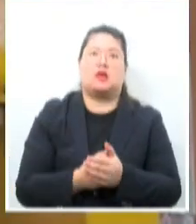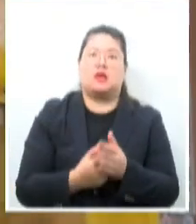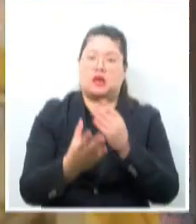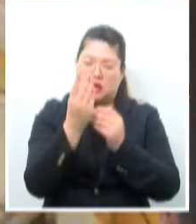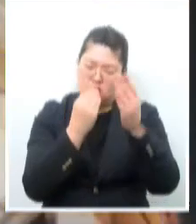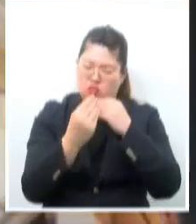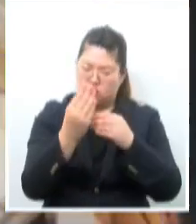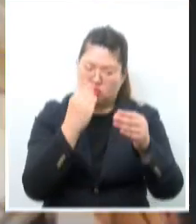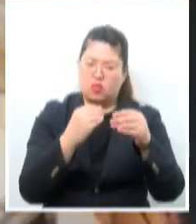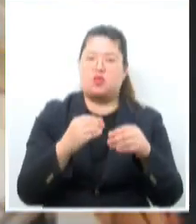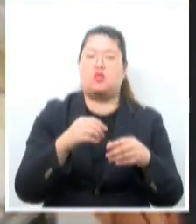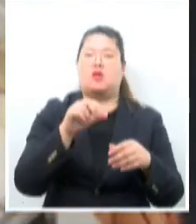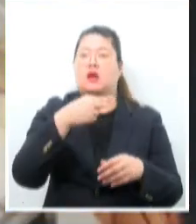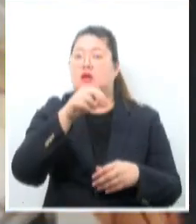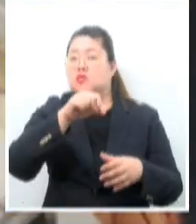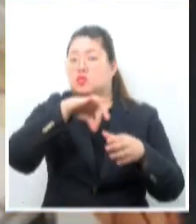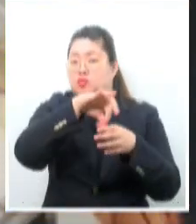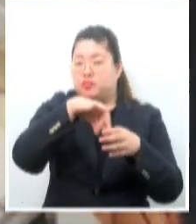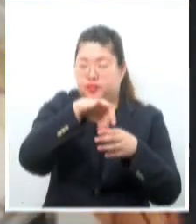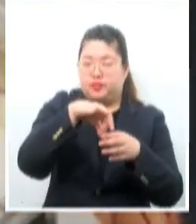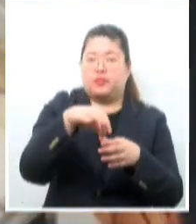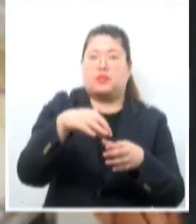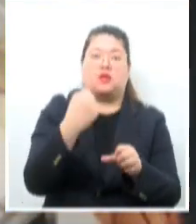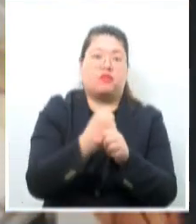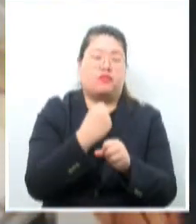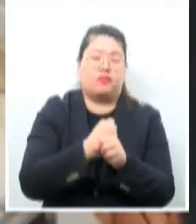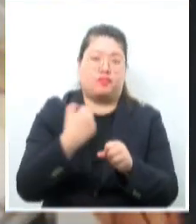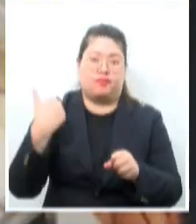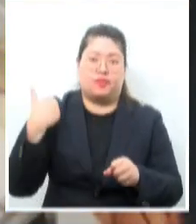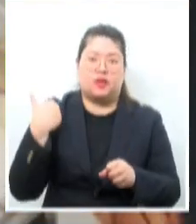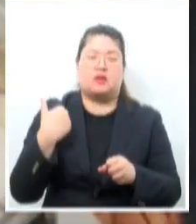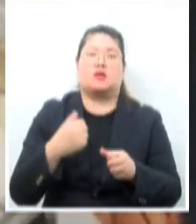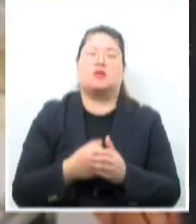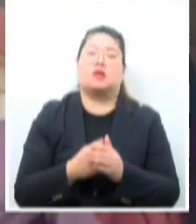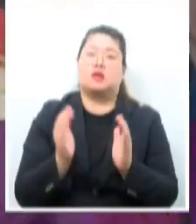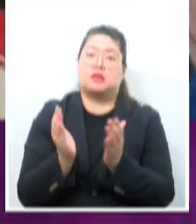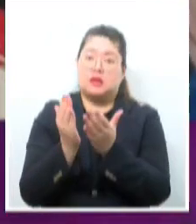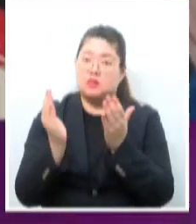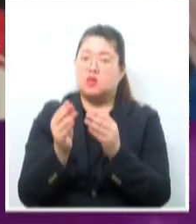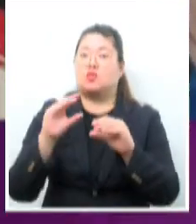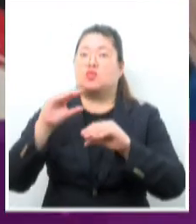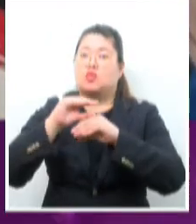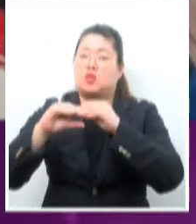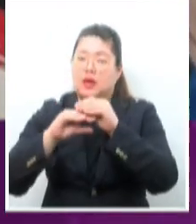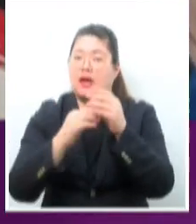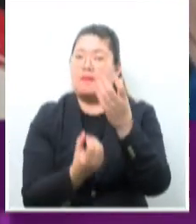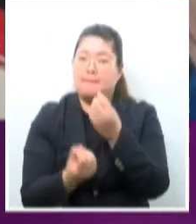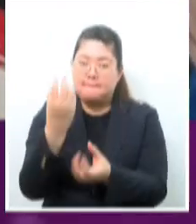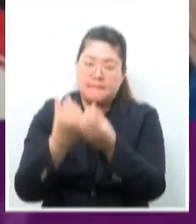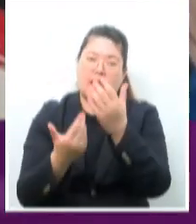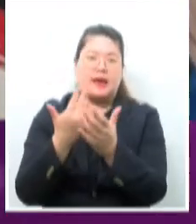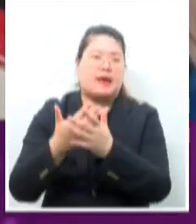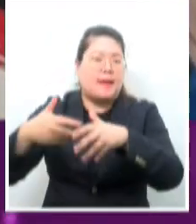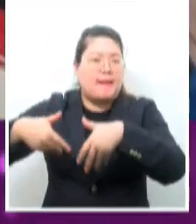สต้าจากร้านกาแฟสร้างป่าสร้างรายได้กรมป่าไม้ภายใต้การสนับสนุนโครงการสร้างป่าสร้างรายได้กรม